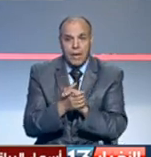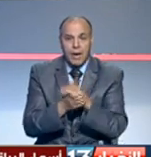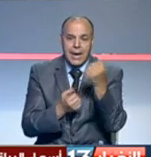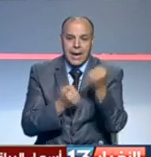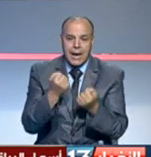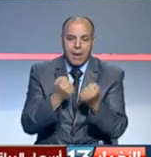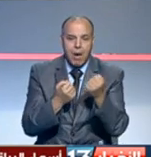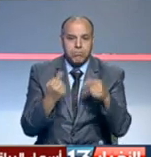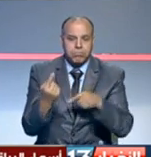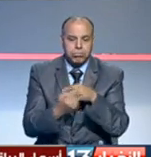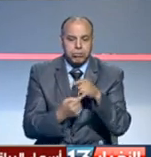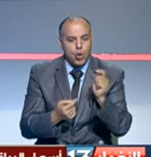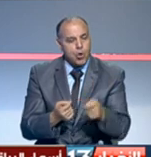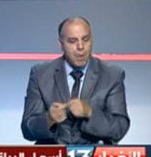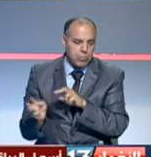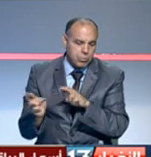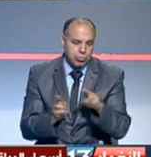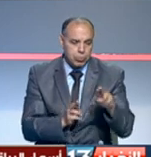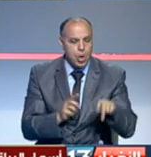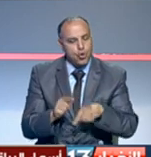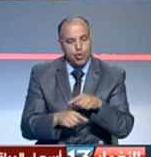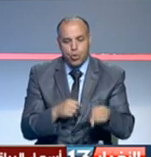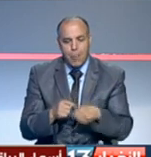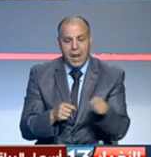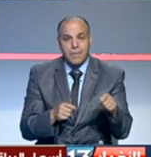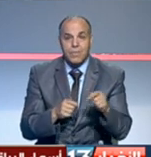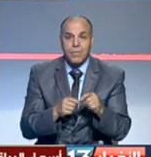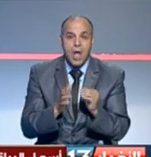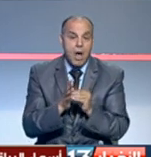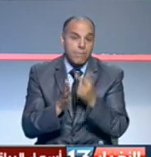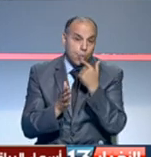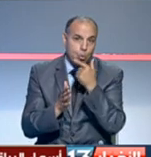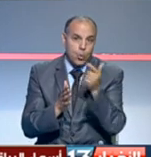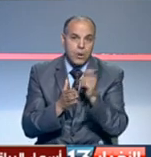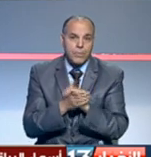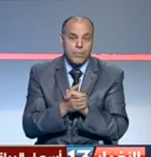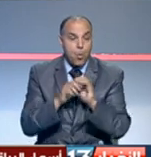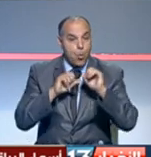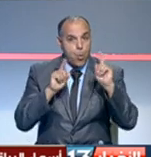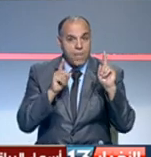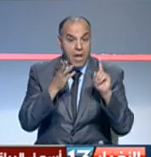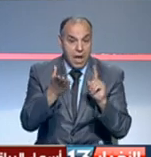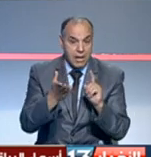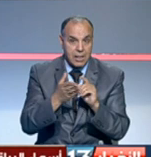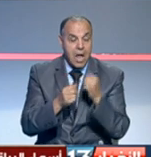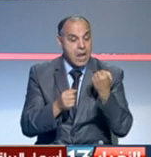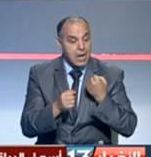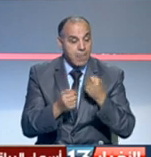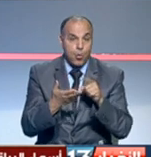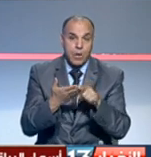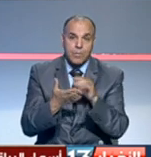المرور رجعت الى سيرها العادي ان واضح ان هذه العمليه الارهابيه